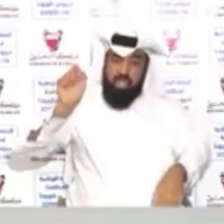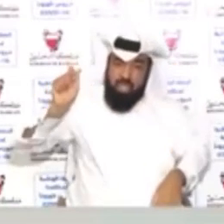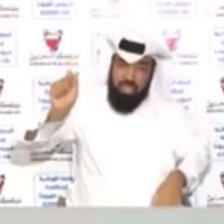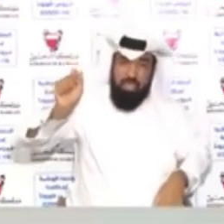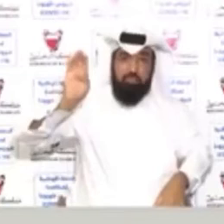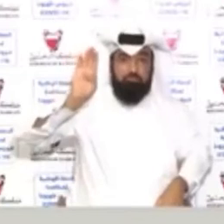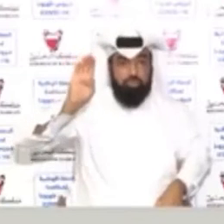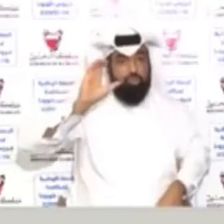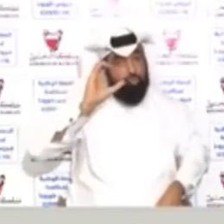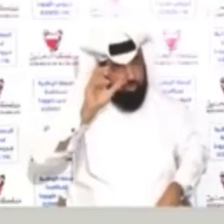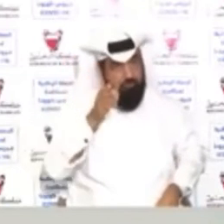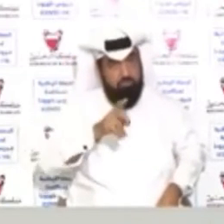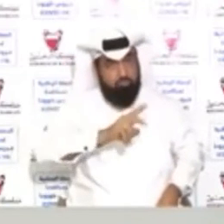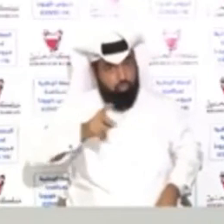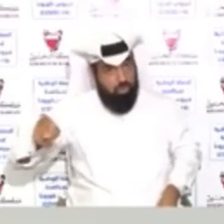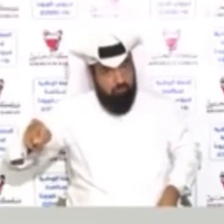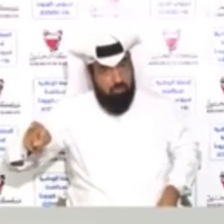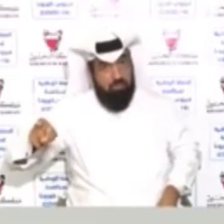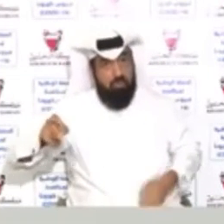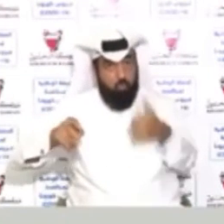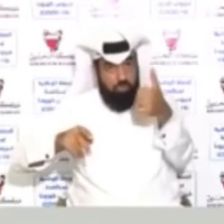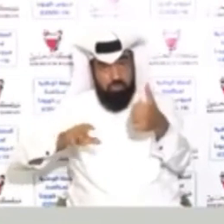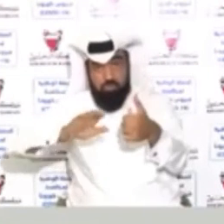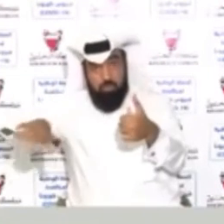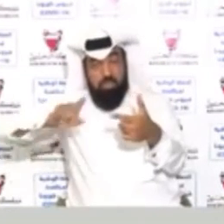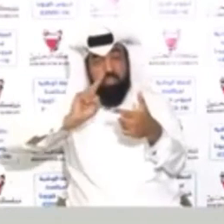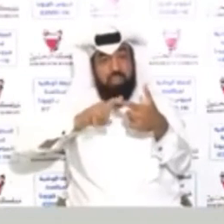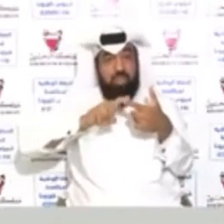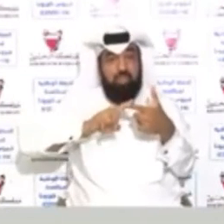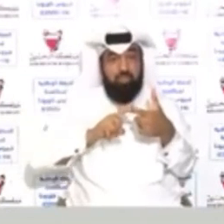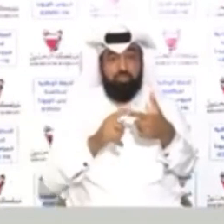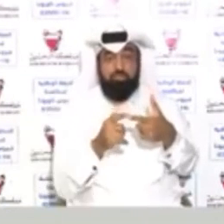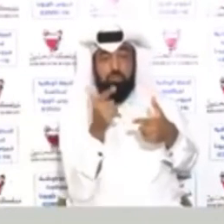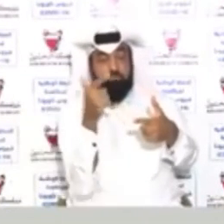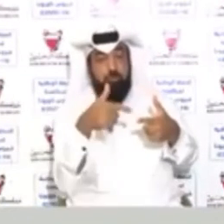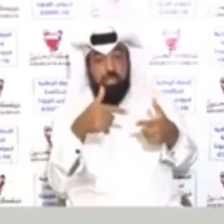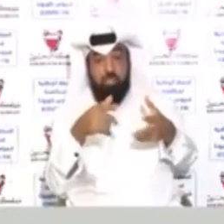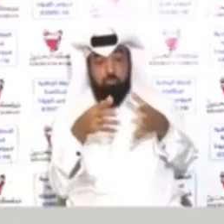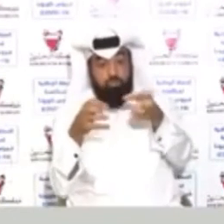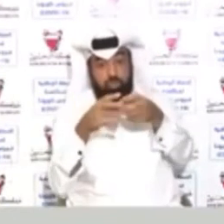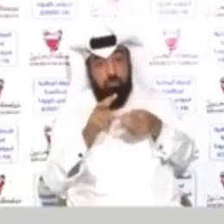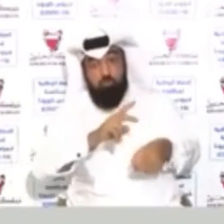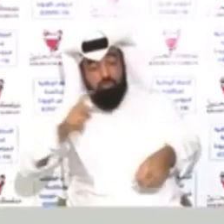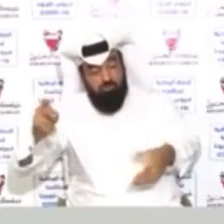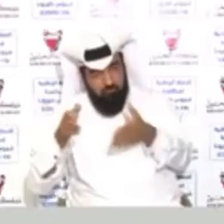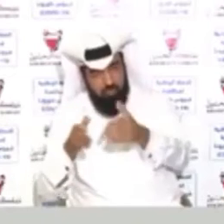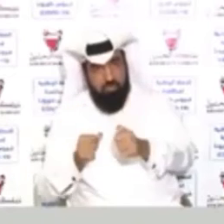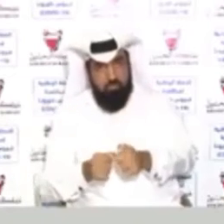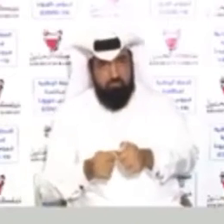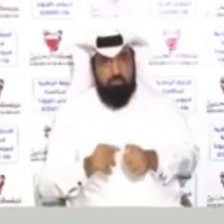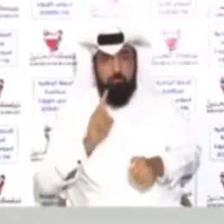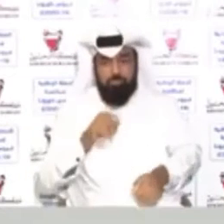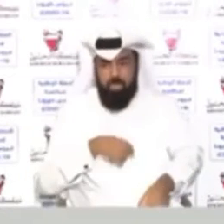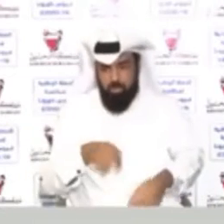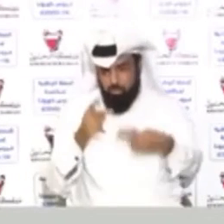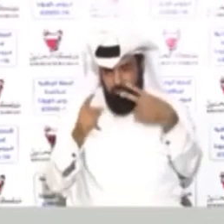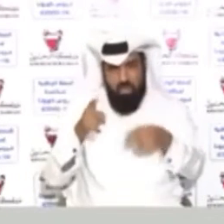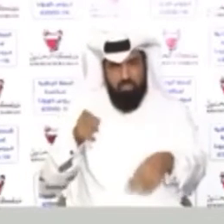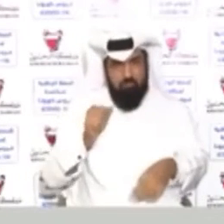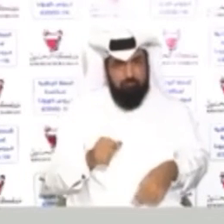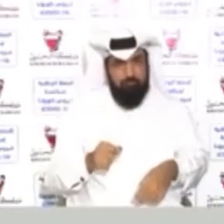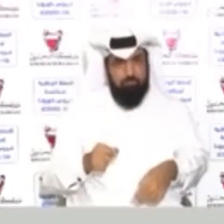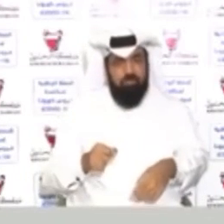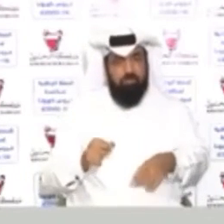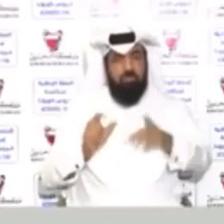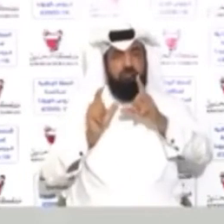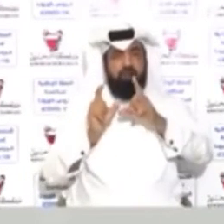تغييرات تصير لأكثر من 70 تغيير موجود لحد الآن رصد. فهذا ما يعطي ان هناك هذا الفيروس ممكن يكون له مناعه